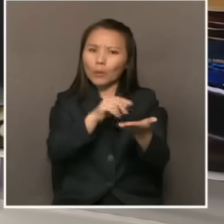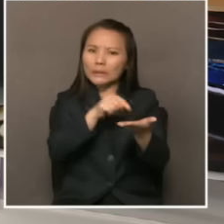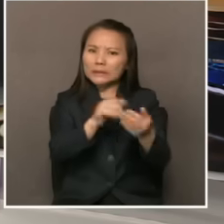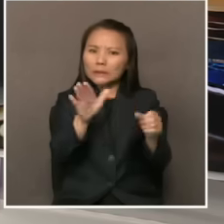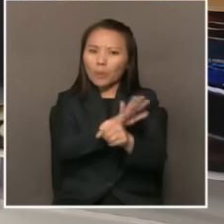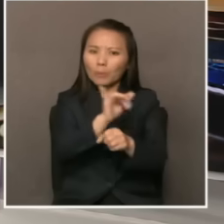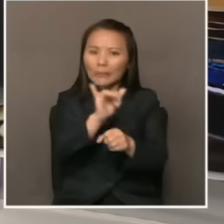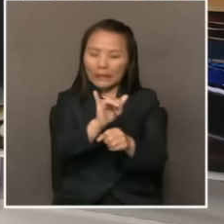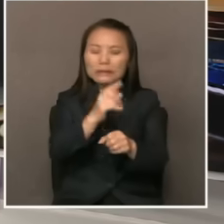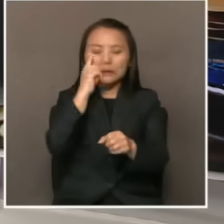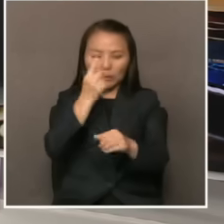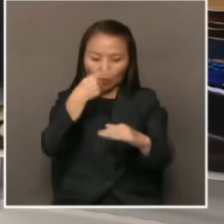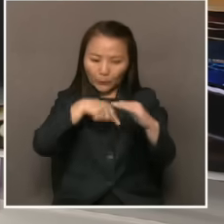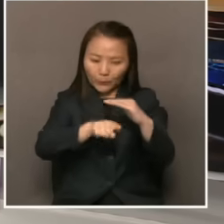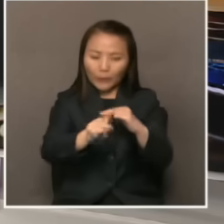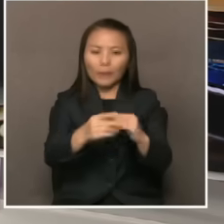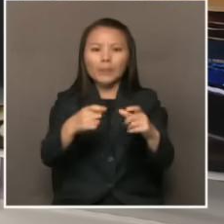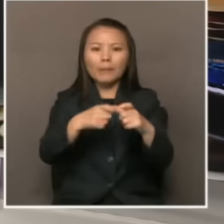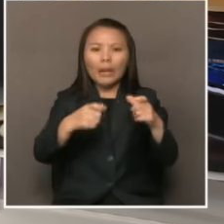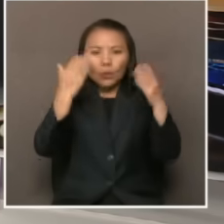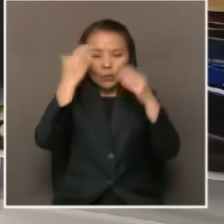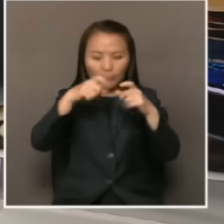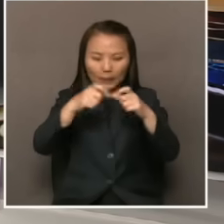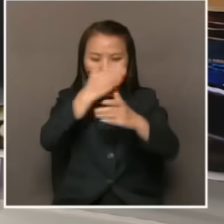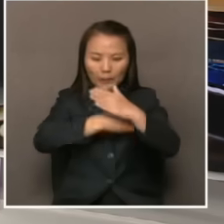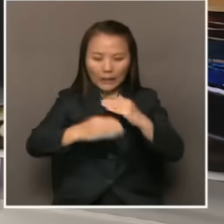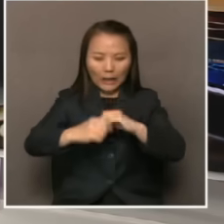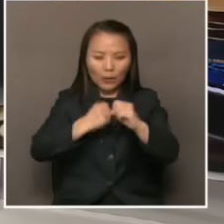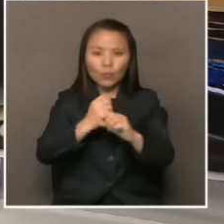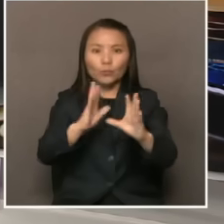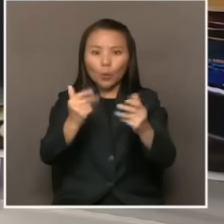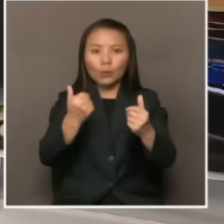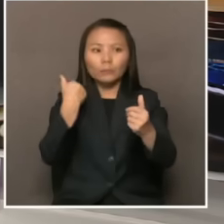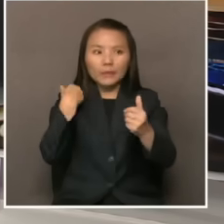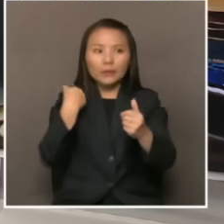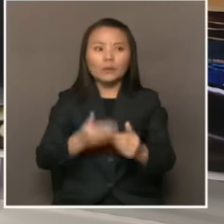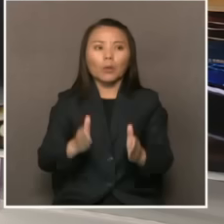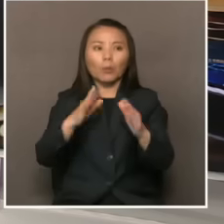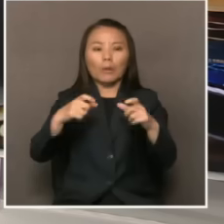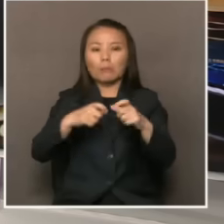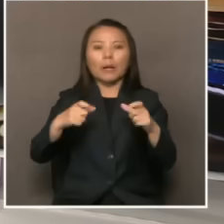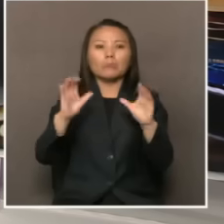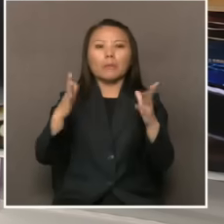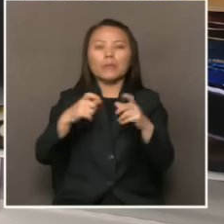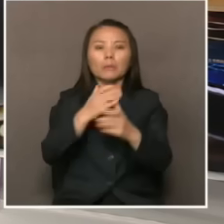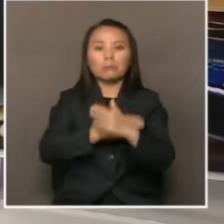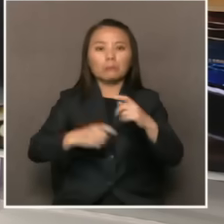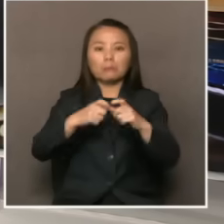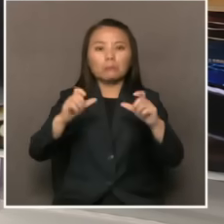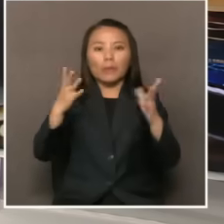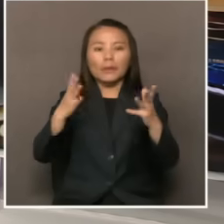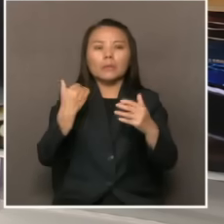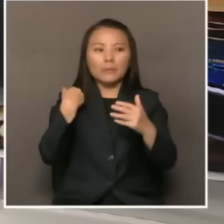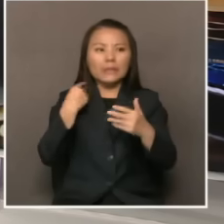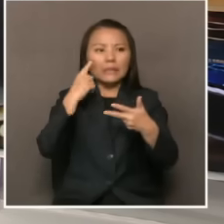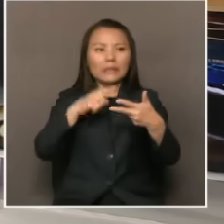สมบูรณ์ก่อนนะคะะก็คือบัตรประจำตัวคนพิการหมดอายุบ้างหรือบางคนเนี่ยไม่มีบัตรเลยนะนะคะหรือไม่มีช่อง